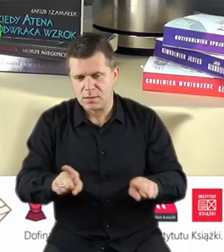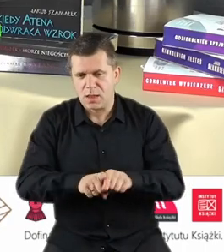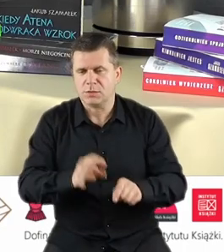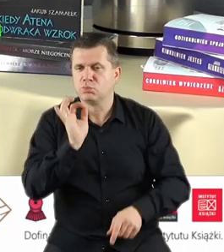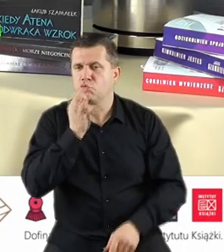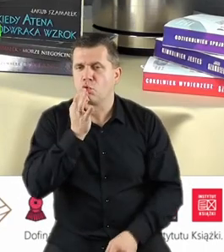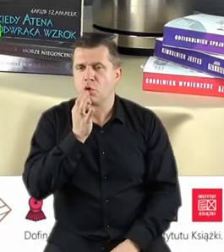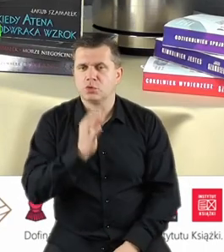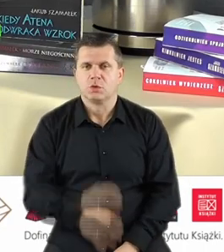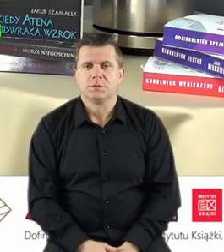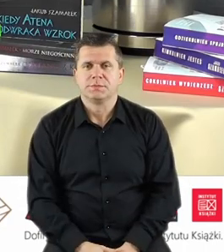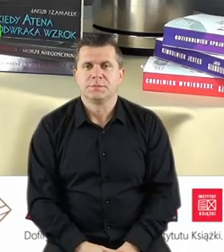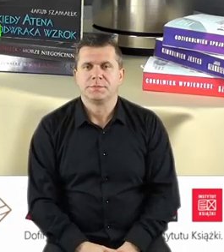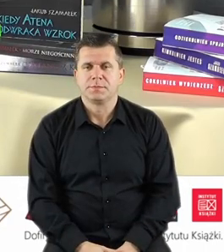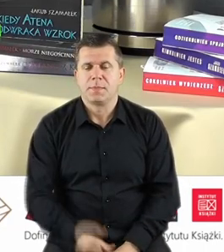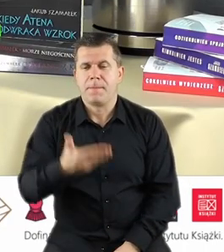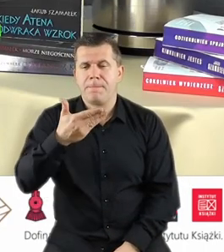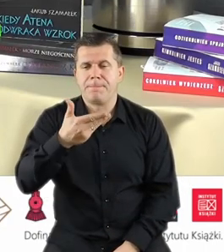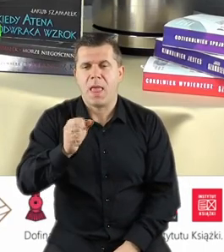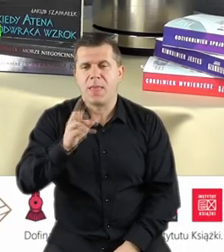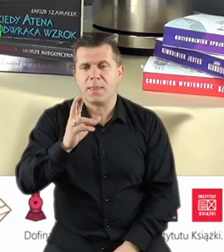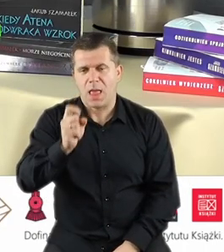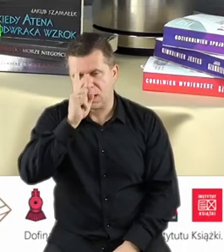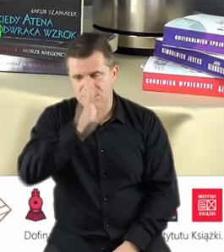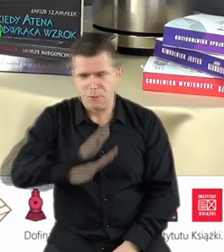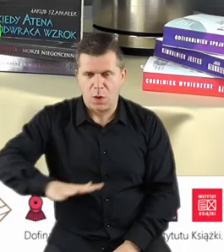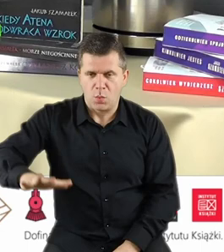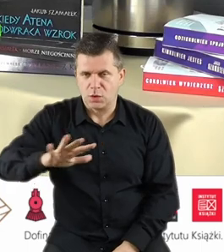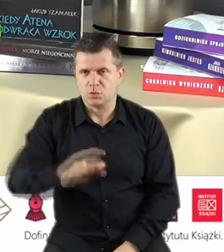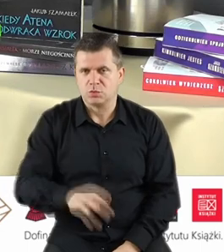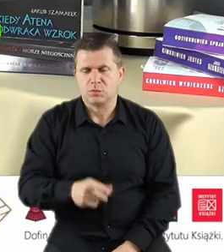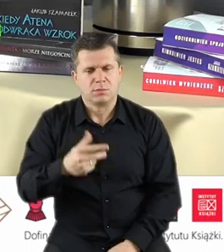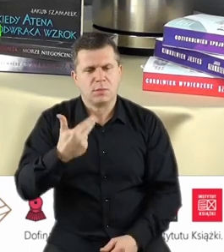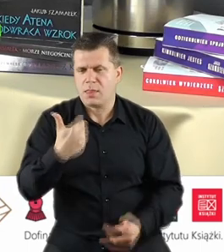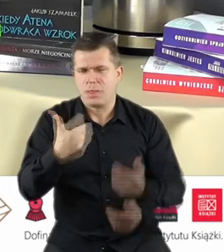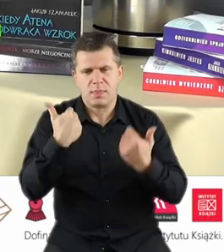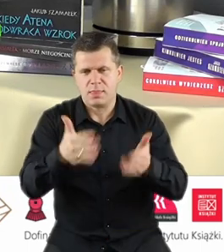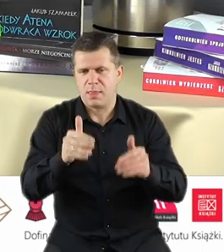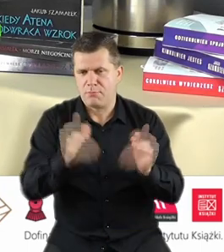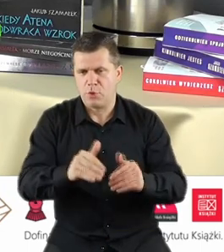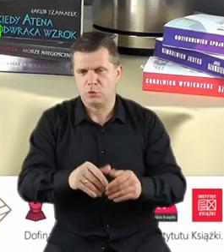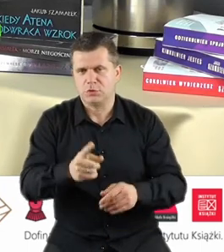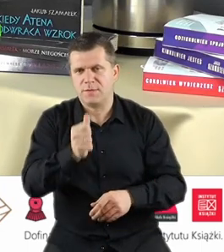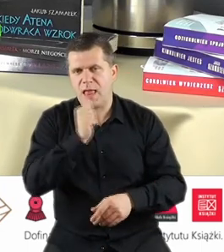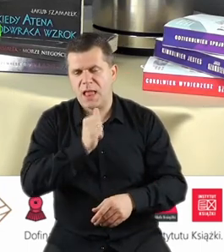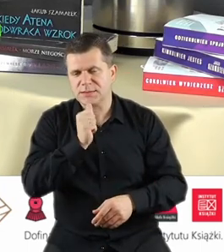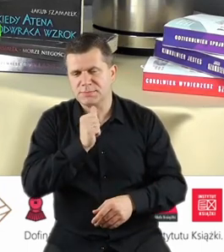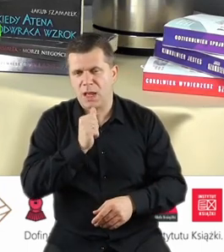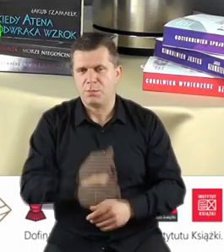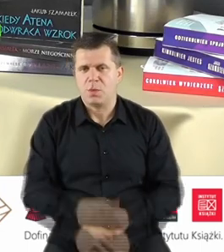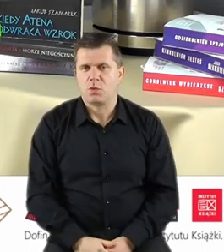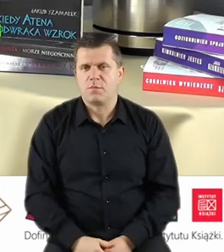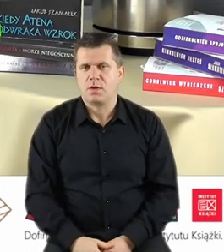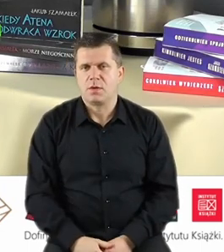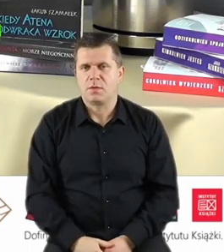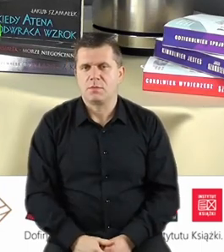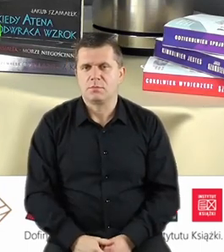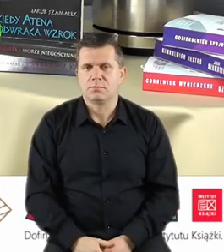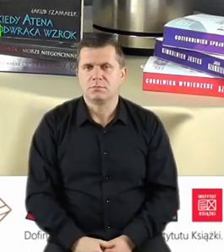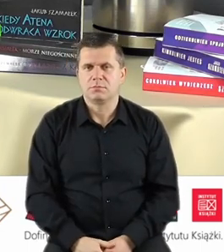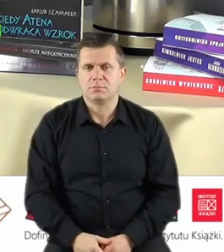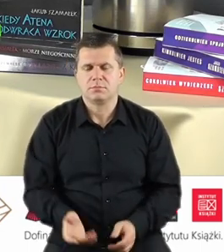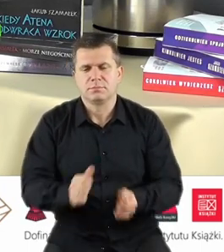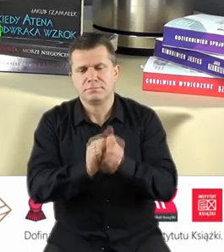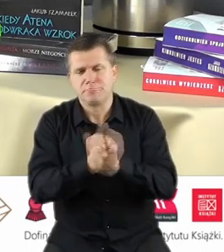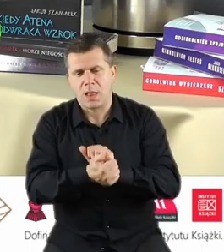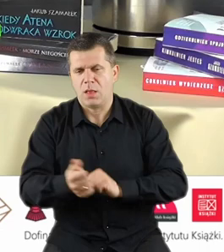to, że media społecznościowe uniemożliwiają eksperymentowanie, uniemożliwiają takie próby redefiniowania siebie,